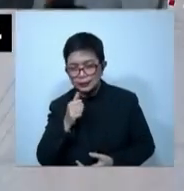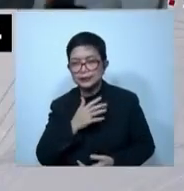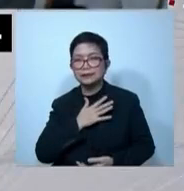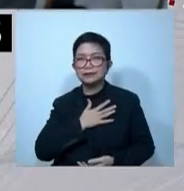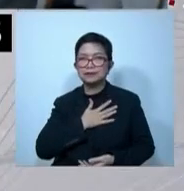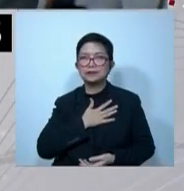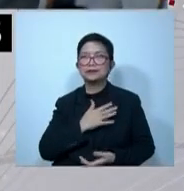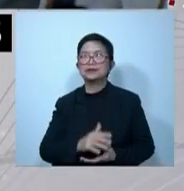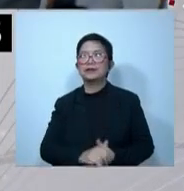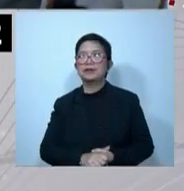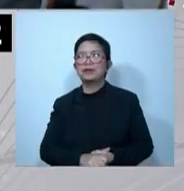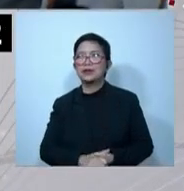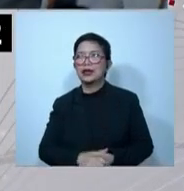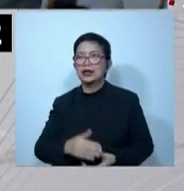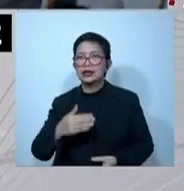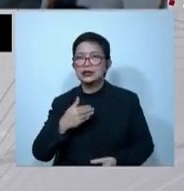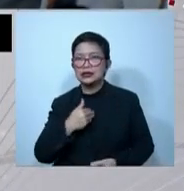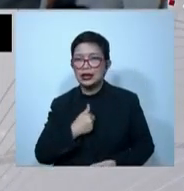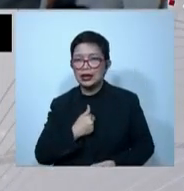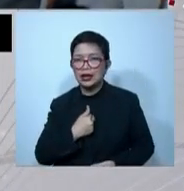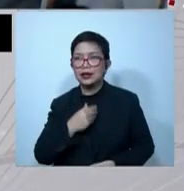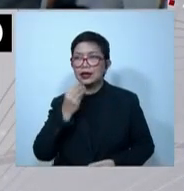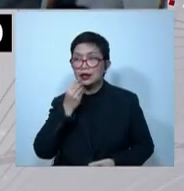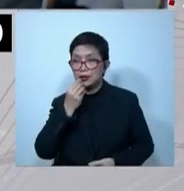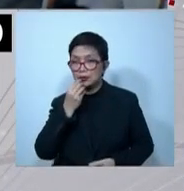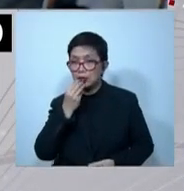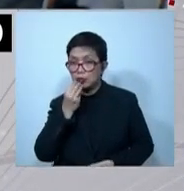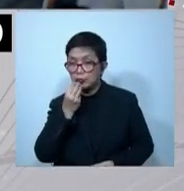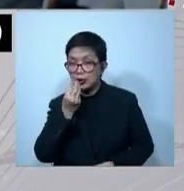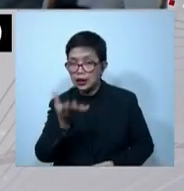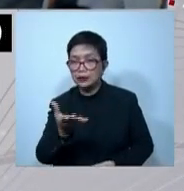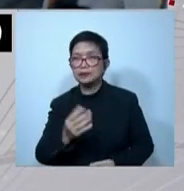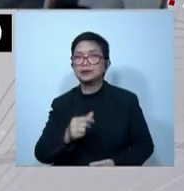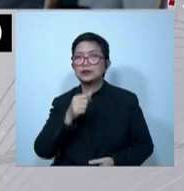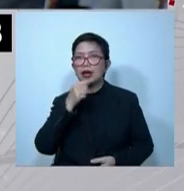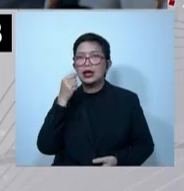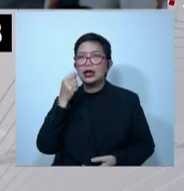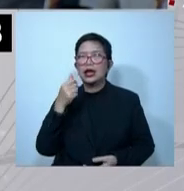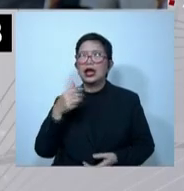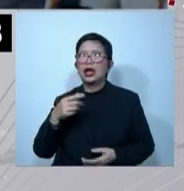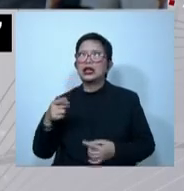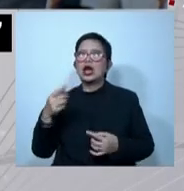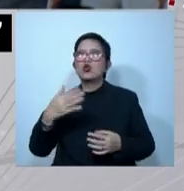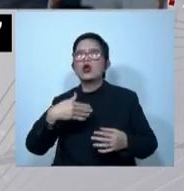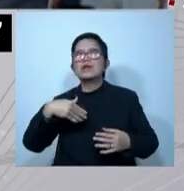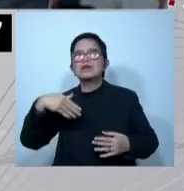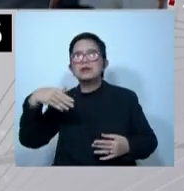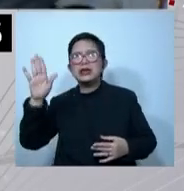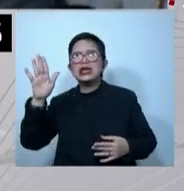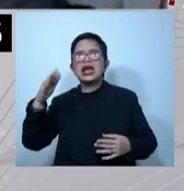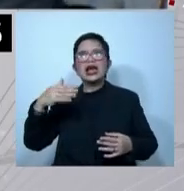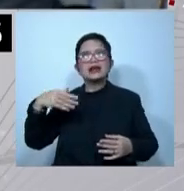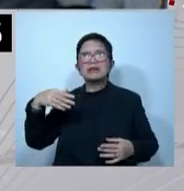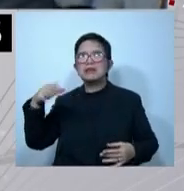dari topik-topik yang sudah disiapkan, untuk kemudian dijadikan sejumlah pertanyaan yang ditanyakan kepada para capres